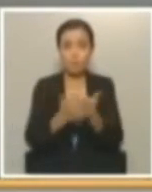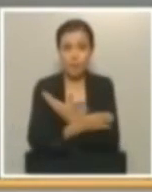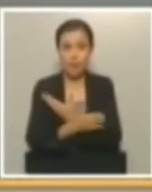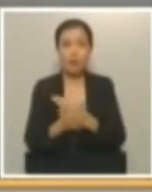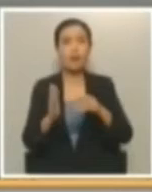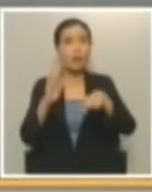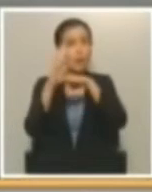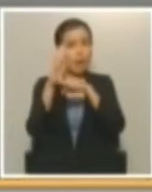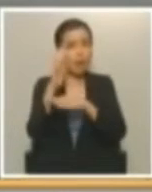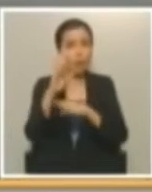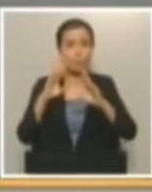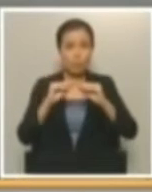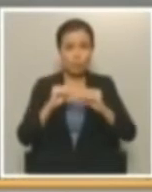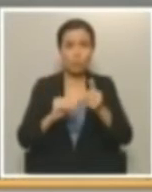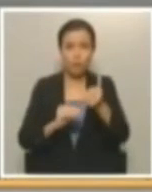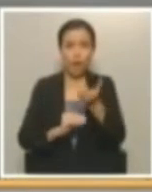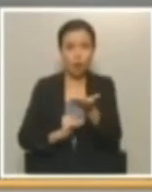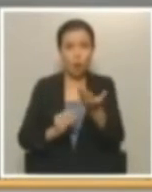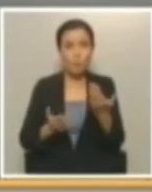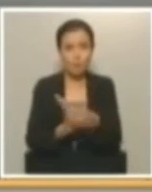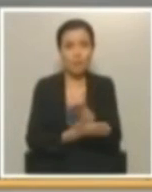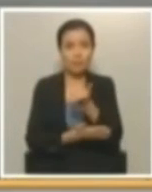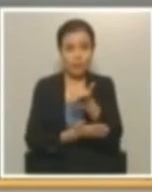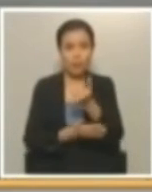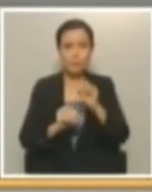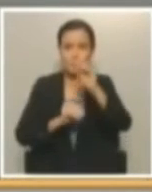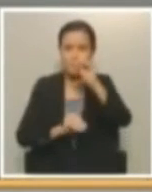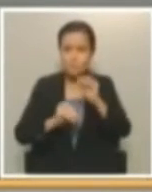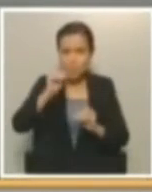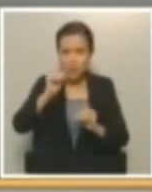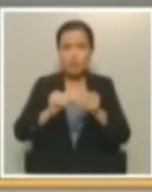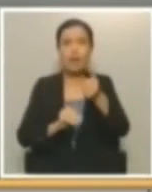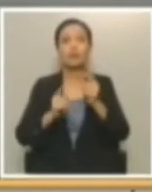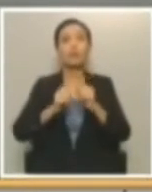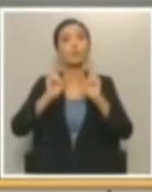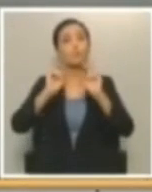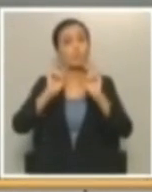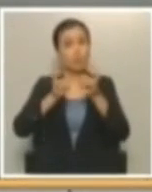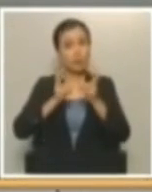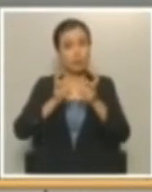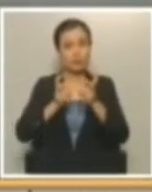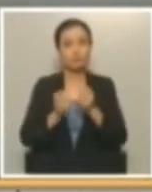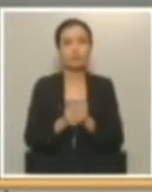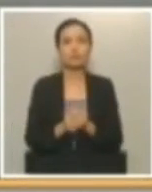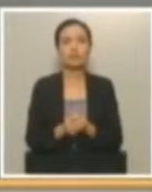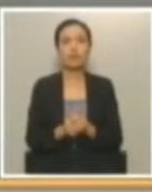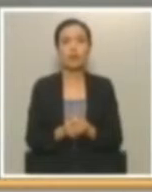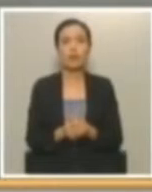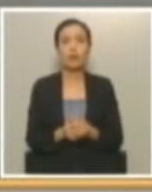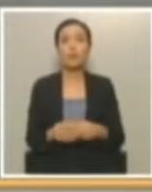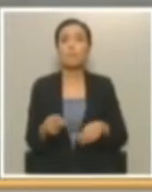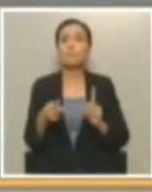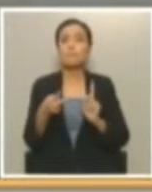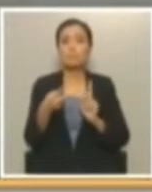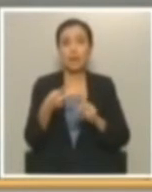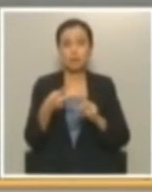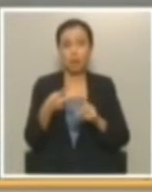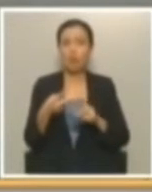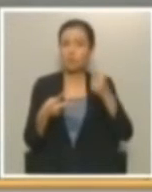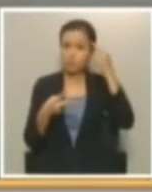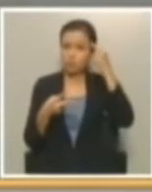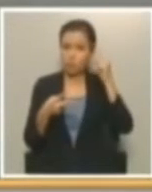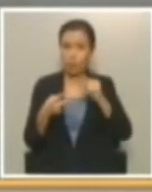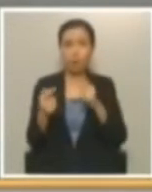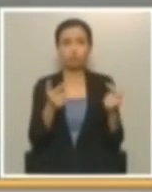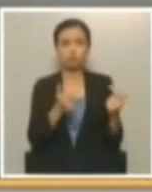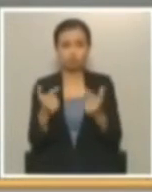ระเบียบวาระที่ประชุมได้ครับเพราะฉะนั้นนี่จึงเป็นประเด็นที่เป็นประการที่สองที่ผมคิดว่าก็จะต้